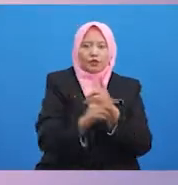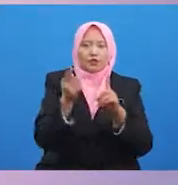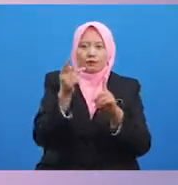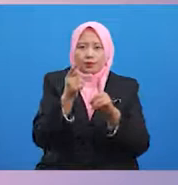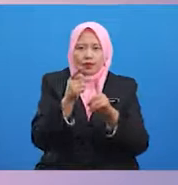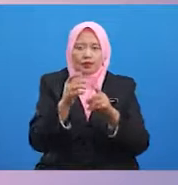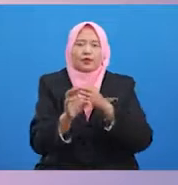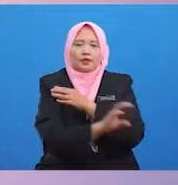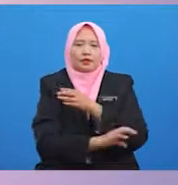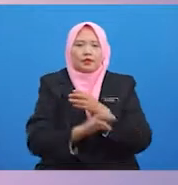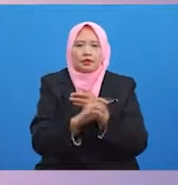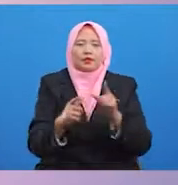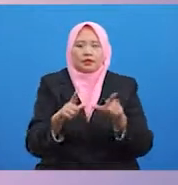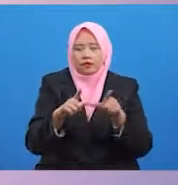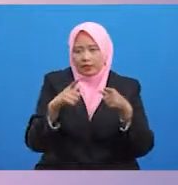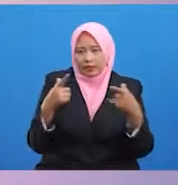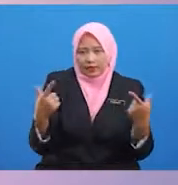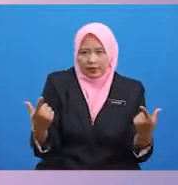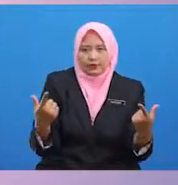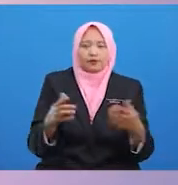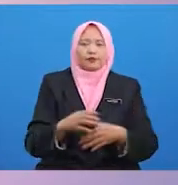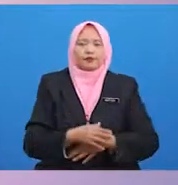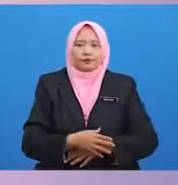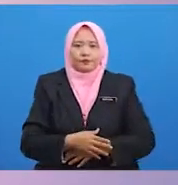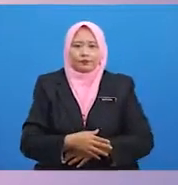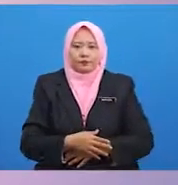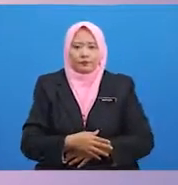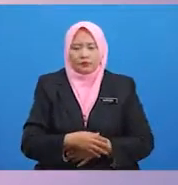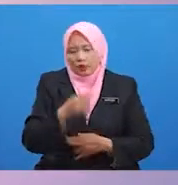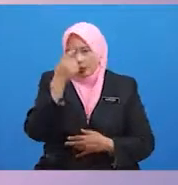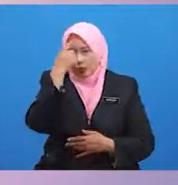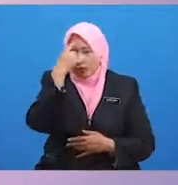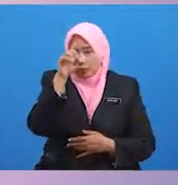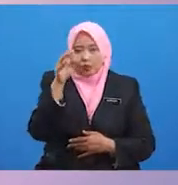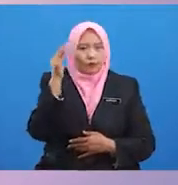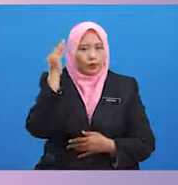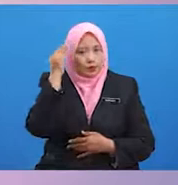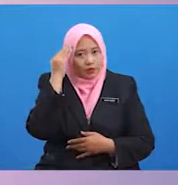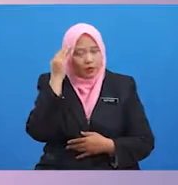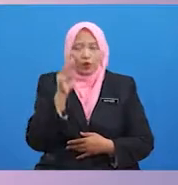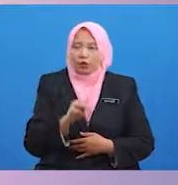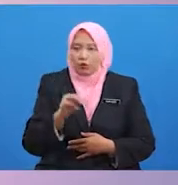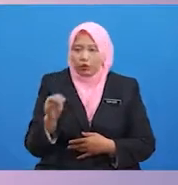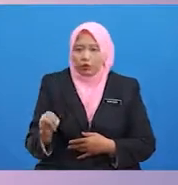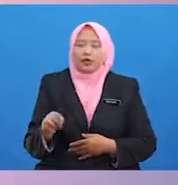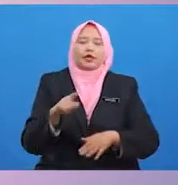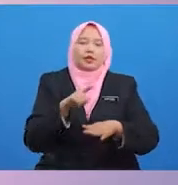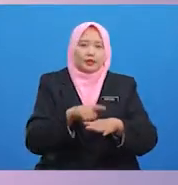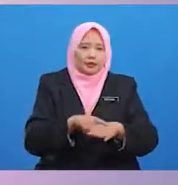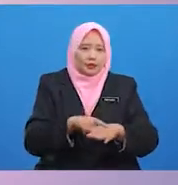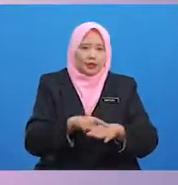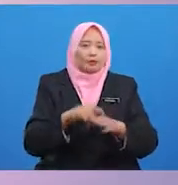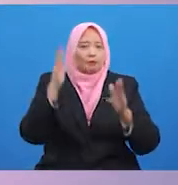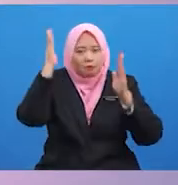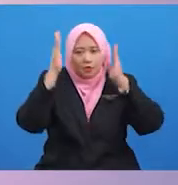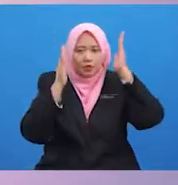pembelajaran, pengalaman dan latihan. Untuk pengetahuan murid-murid, di Malaysia